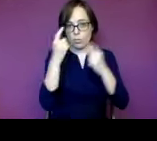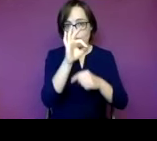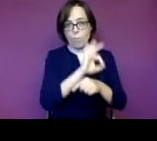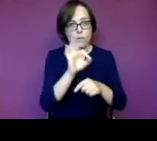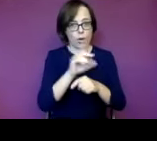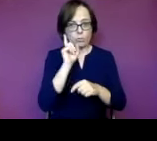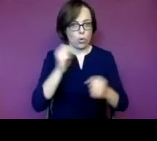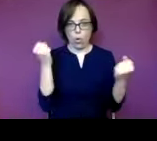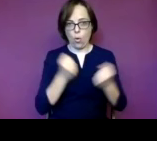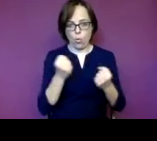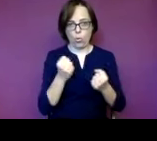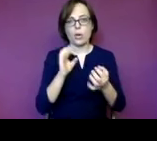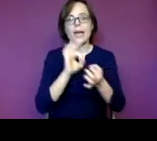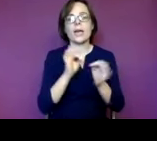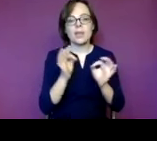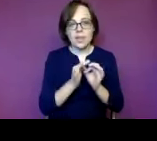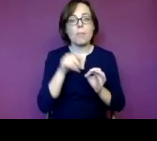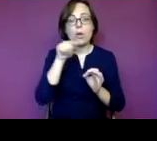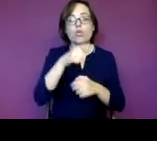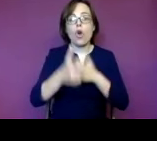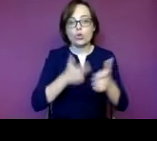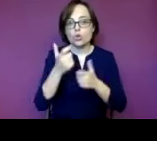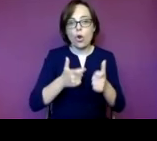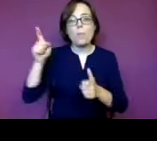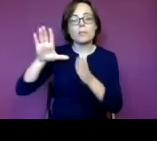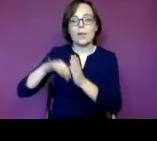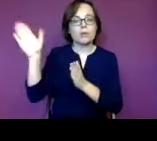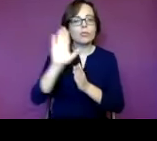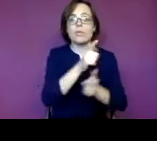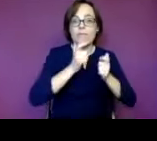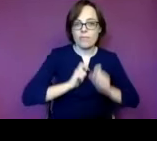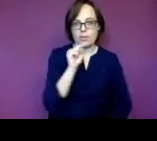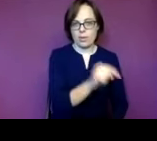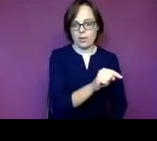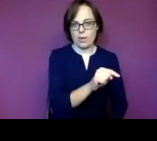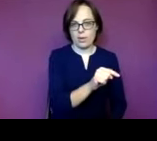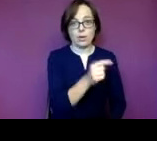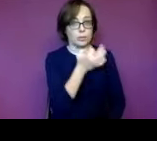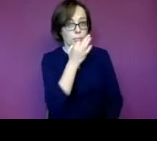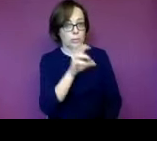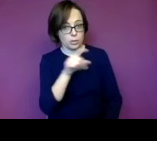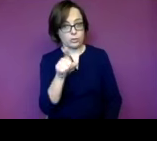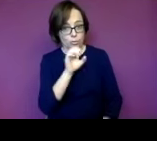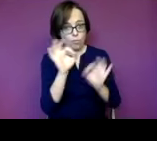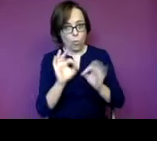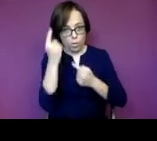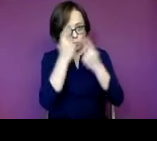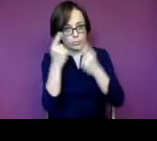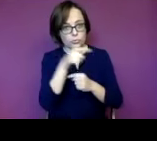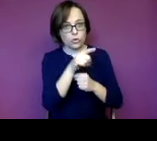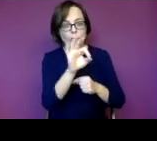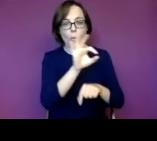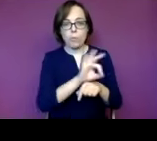go prezentować na obszarach wiejskich. Czy zastanawialiście się nad tym, żeby prezentować go na wsi i rozmawiać o